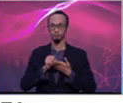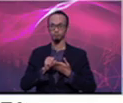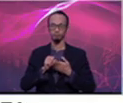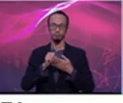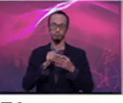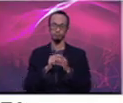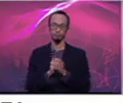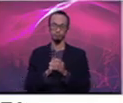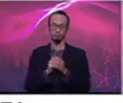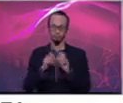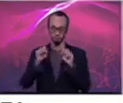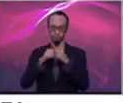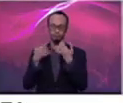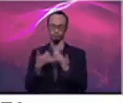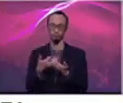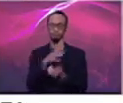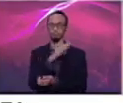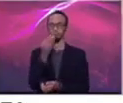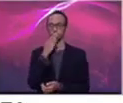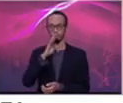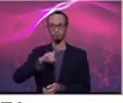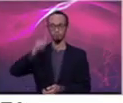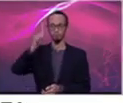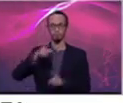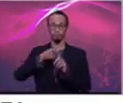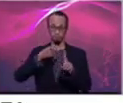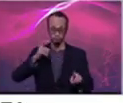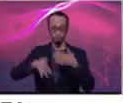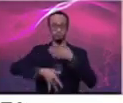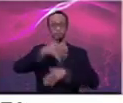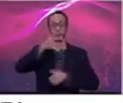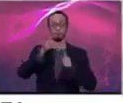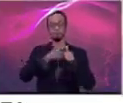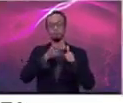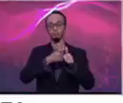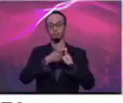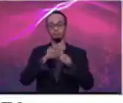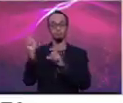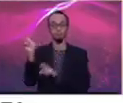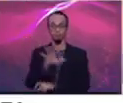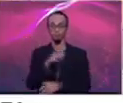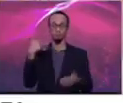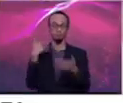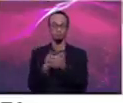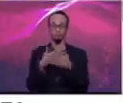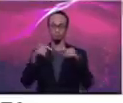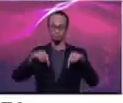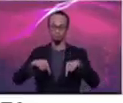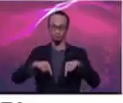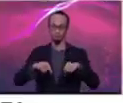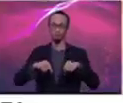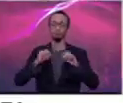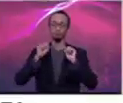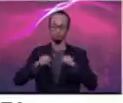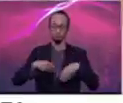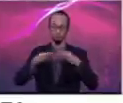globalan relief dan alhamdulillah daripada hari pertama Ramadan sehingga hari ini kita dapat berikan